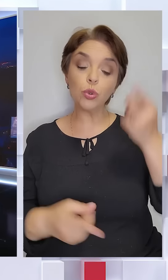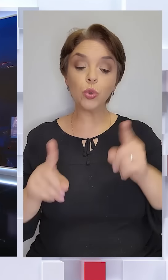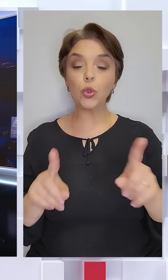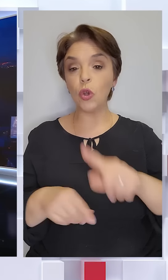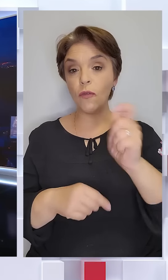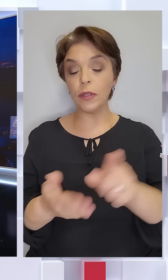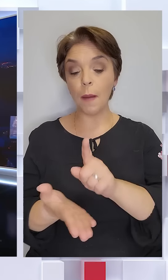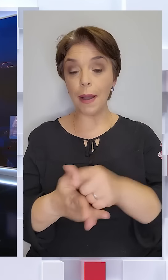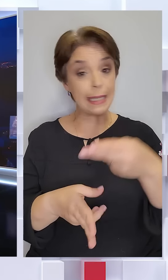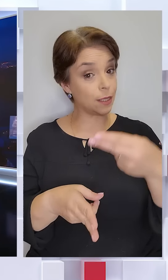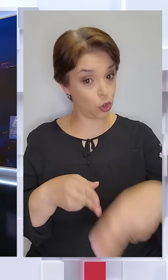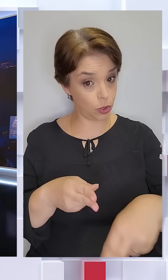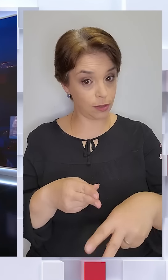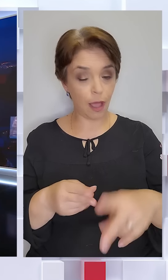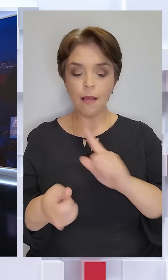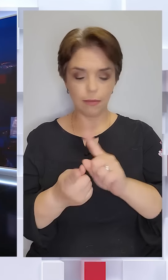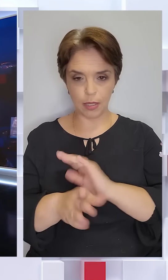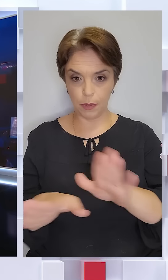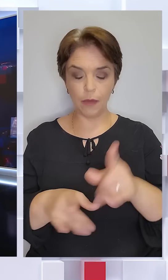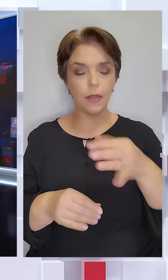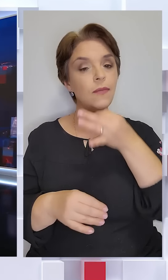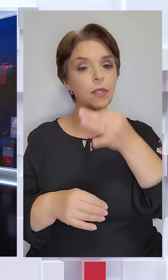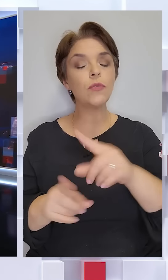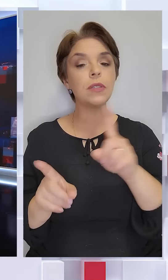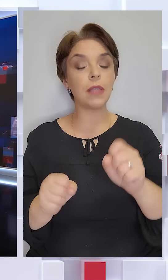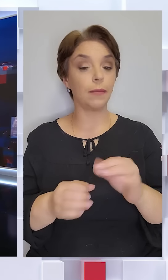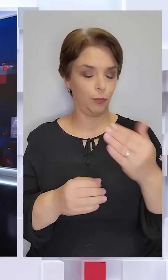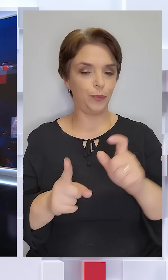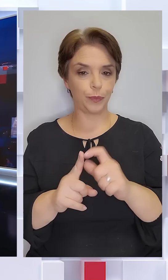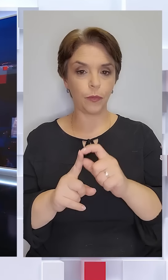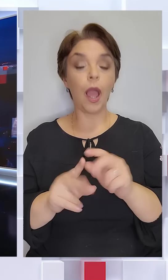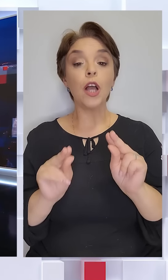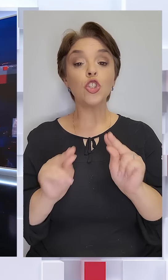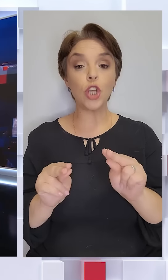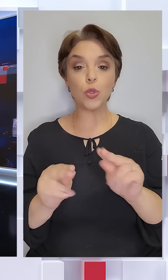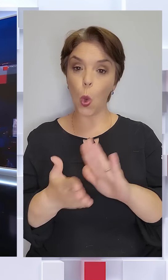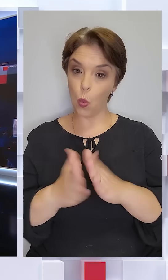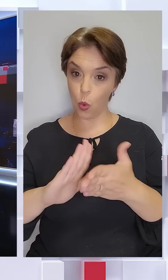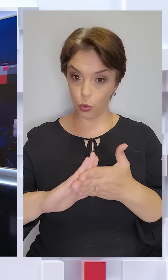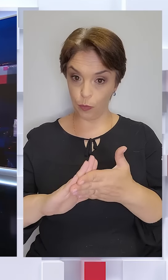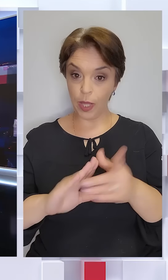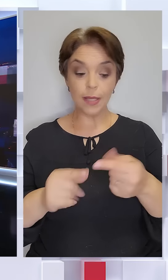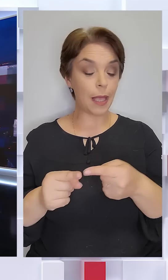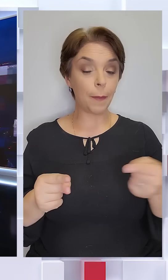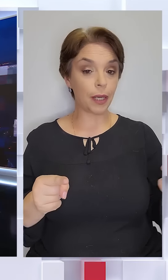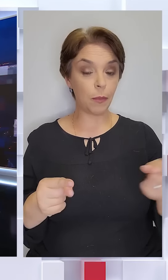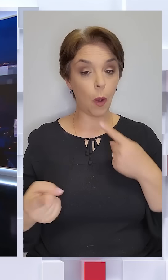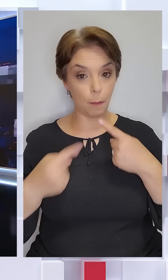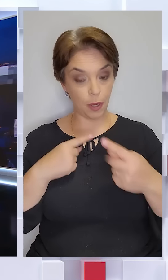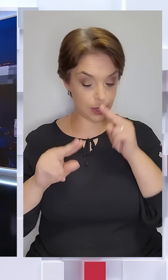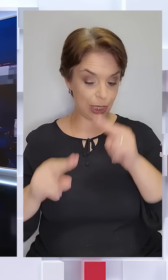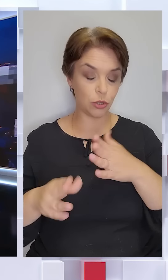того, що війна має скінчитися, не змінив. Він висловився за, цитую, чесну угоду. За перебігом